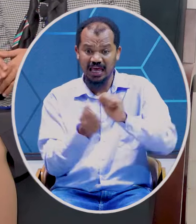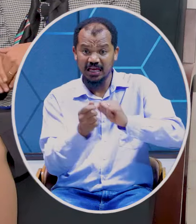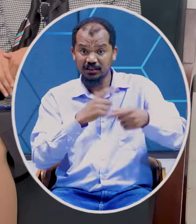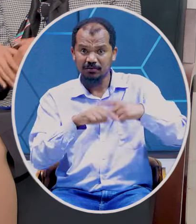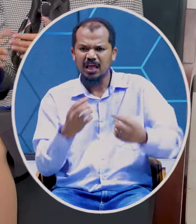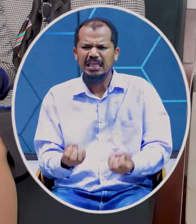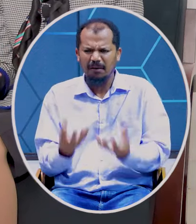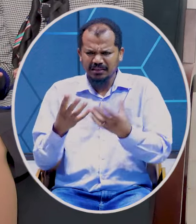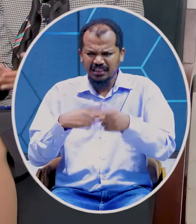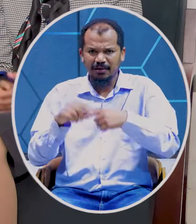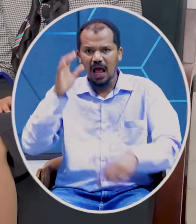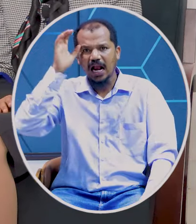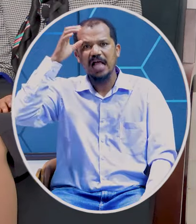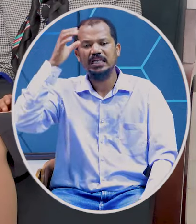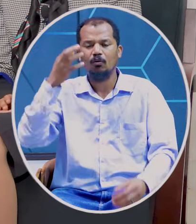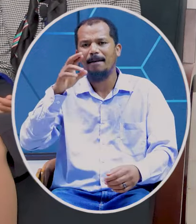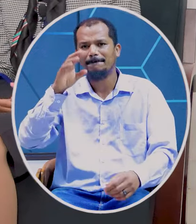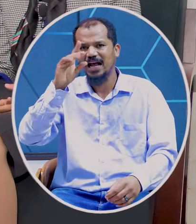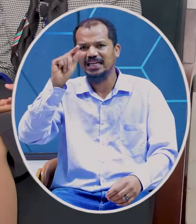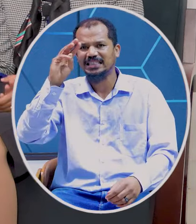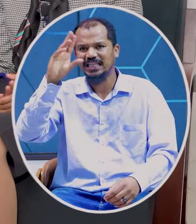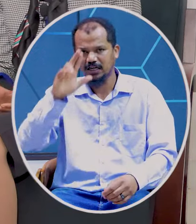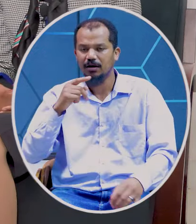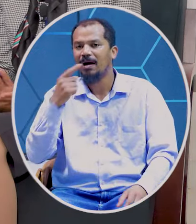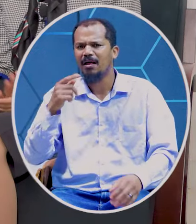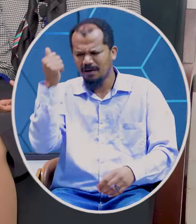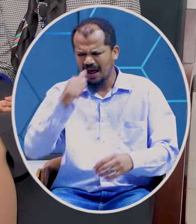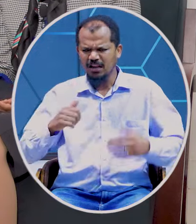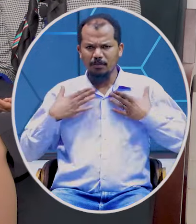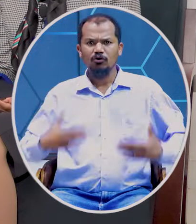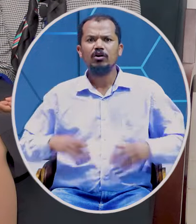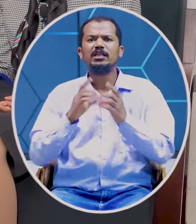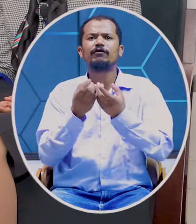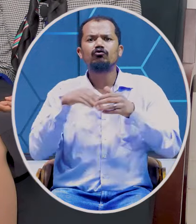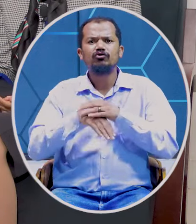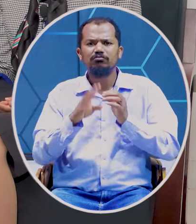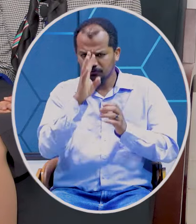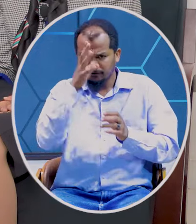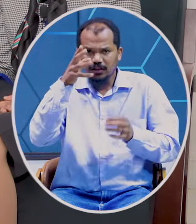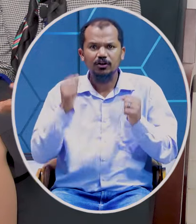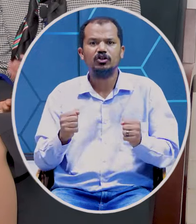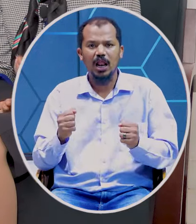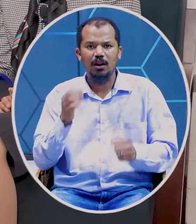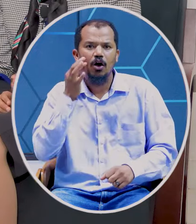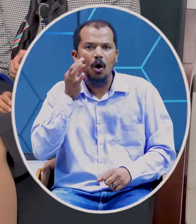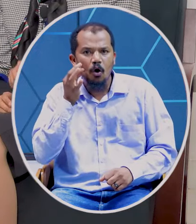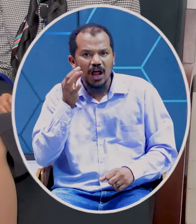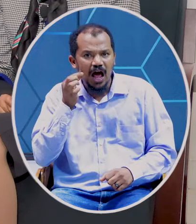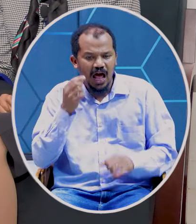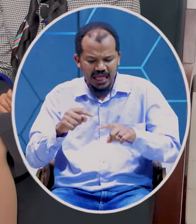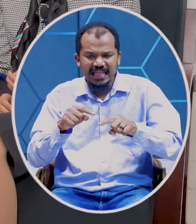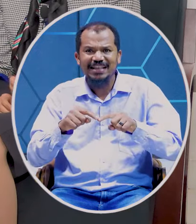ሲመጣ እና ያ የበዛ ሲመጣ ካንሰር ይባላል። ካንሰር በማንኛውም የሰውነት ክፍላችን ሊከሰት ይችላል።